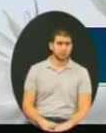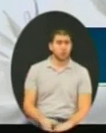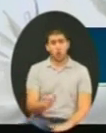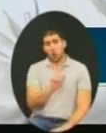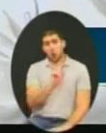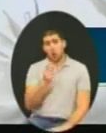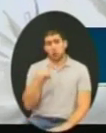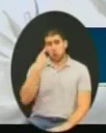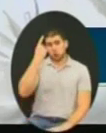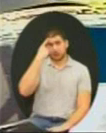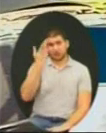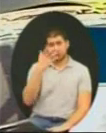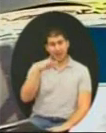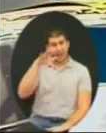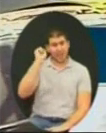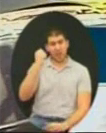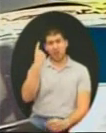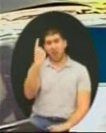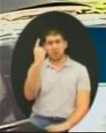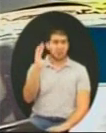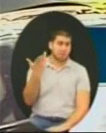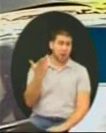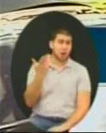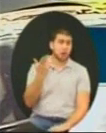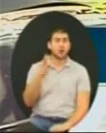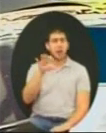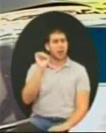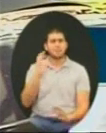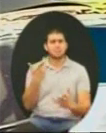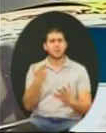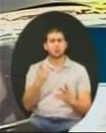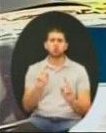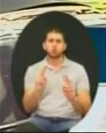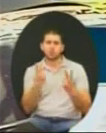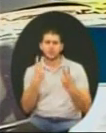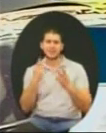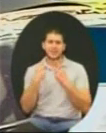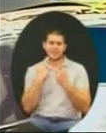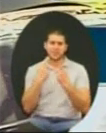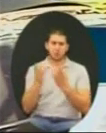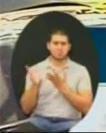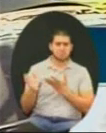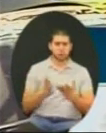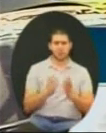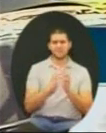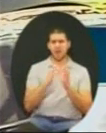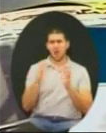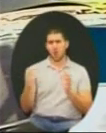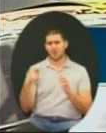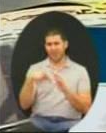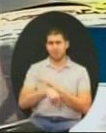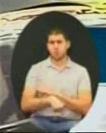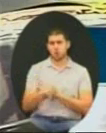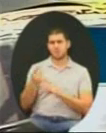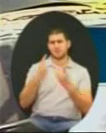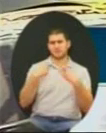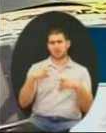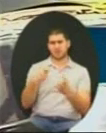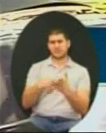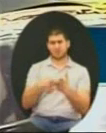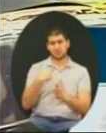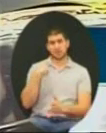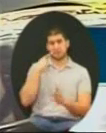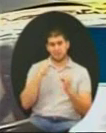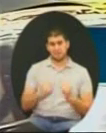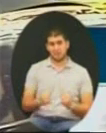לא, אני חושב שהלקח המרכזי או עם לקח זה שנתנהל עוד פעם דיון מסודר, מעמיק וארוך בוועדת הכספים. אני משער